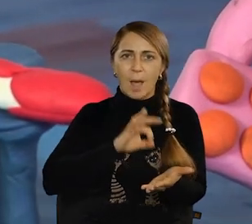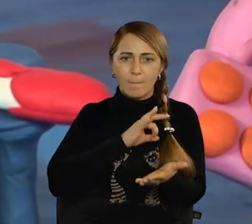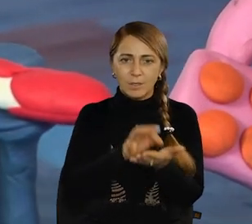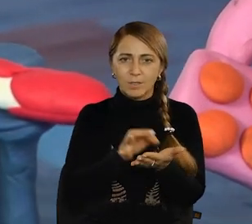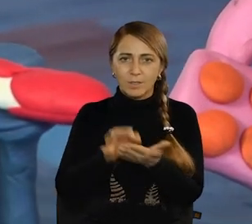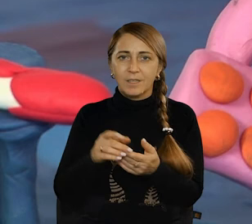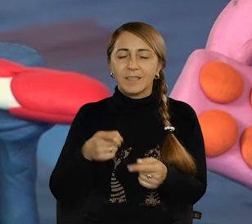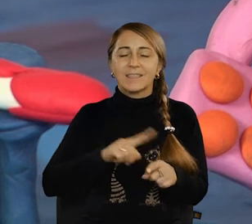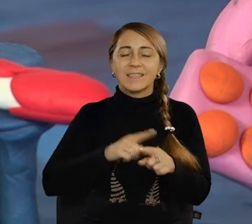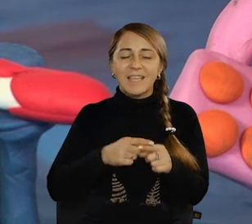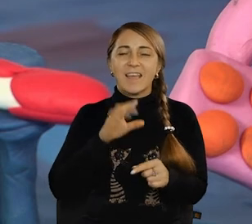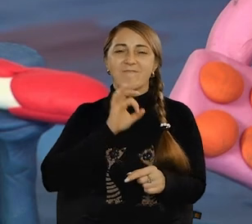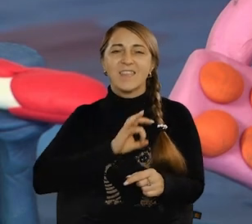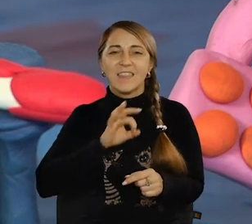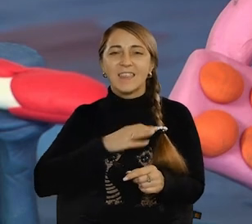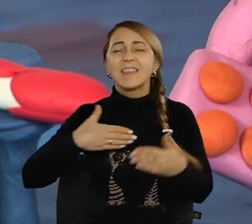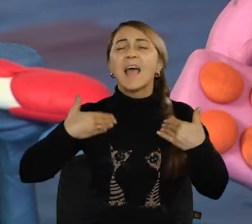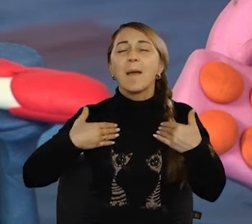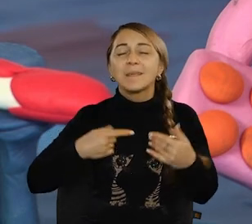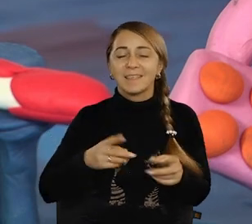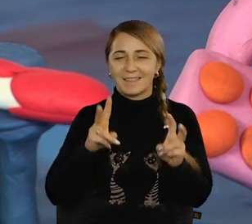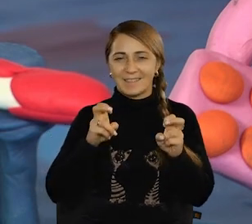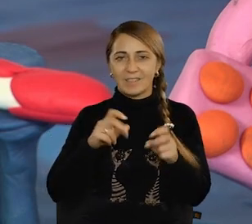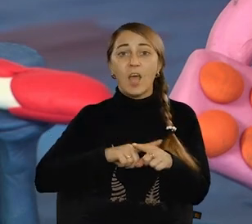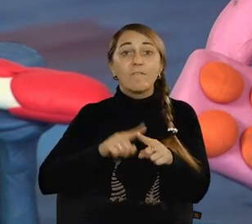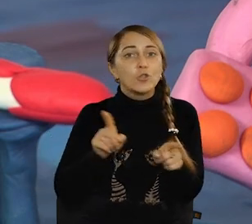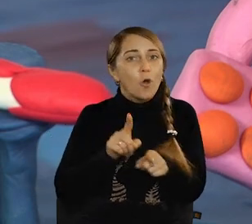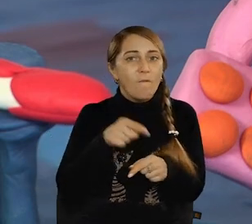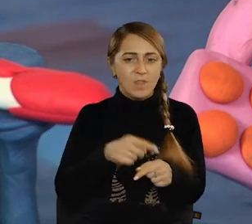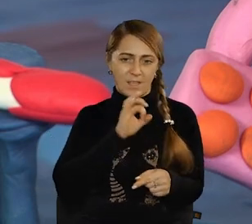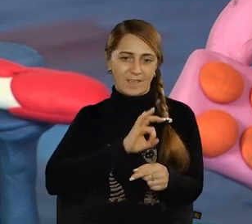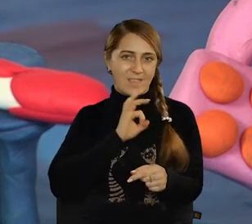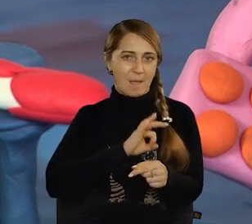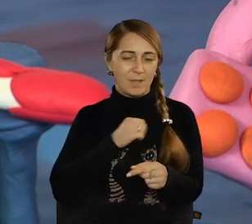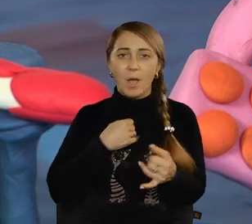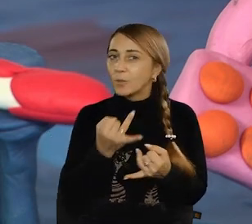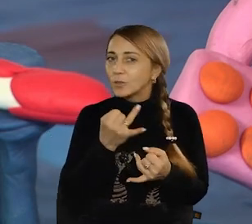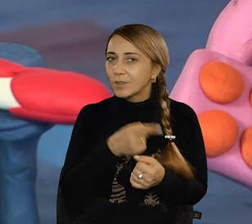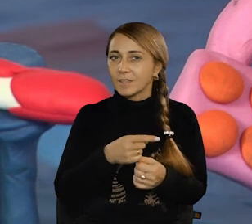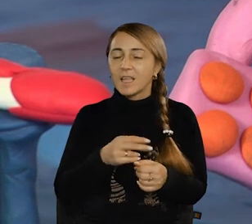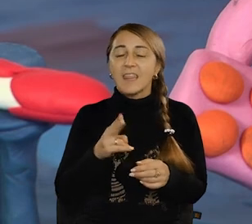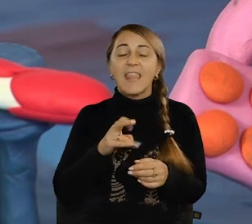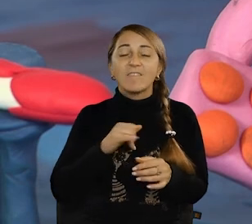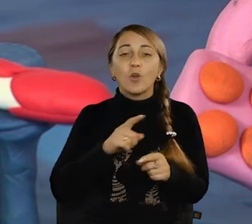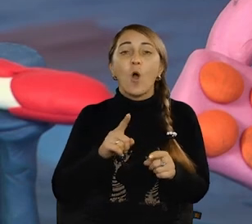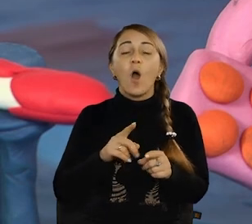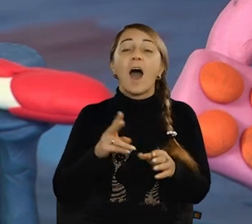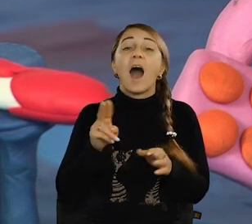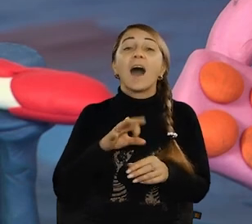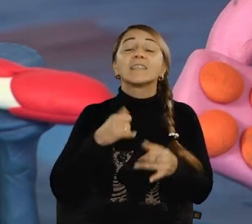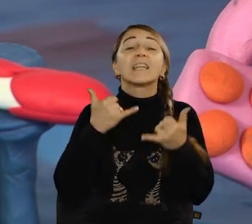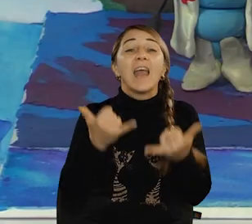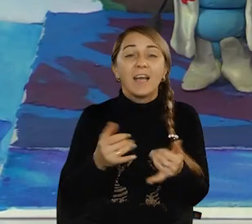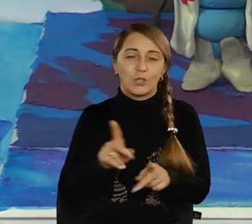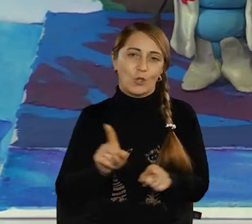Тримайте, вітамінка називається. Дякую, а від чого вона? Поцікавився я. Не від чого, а для чого?